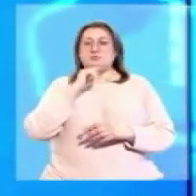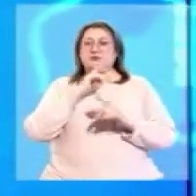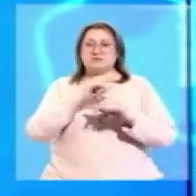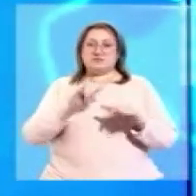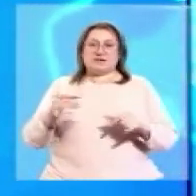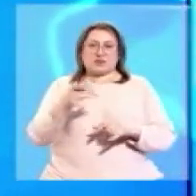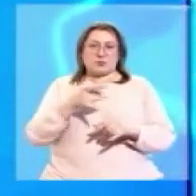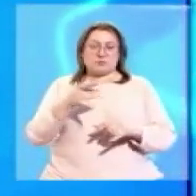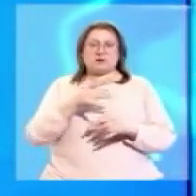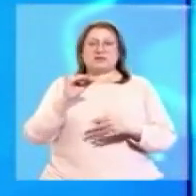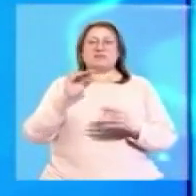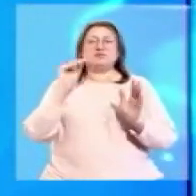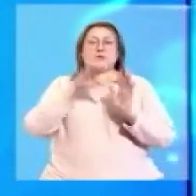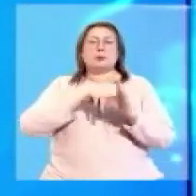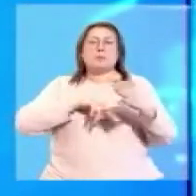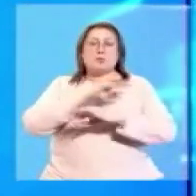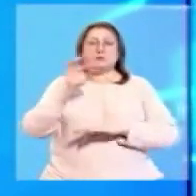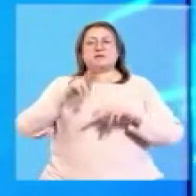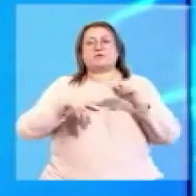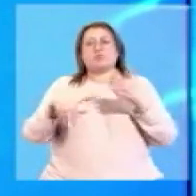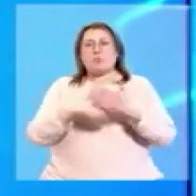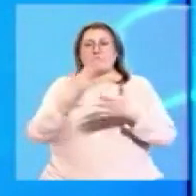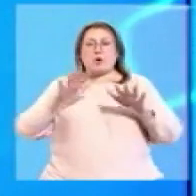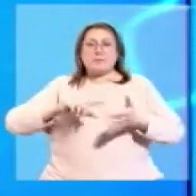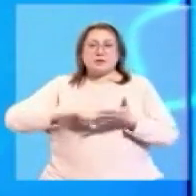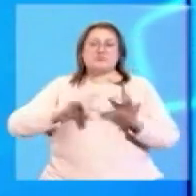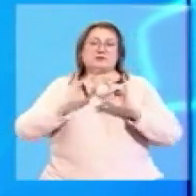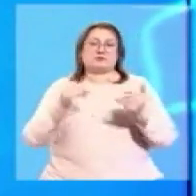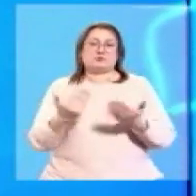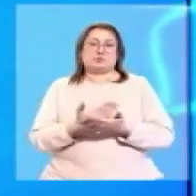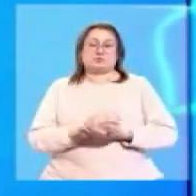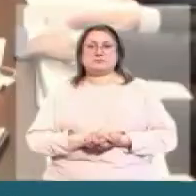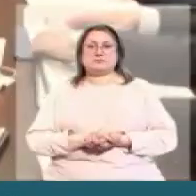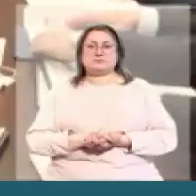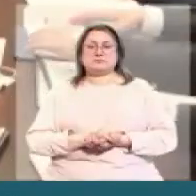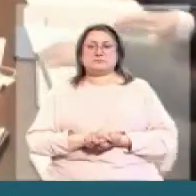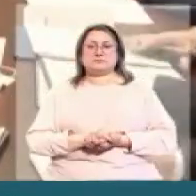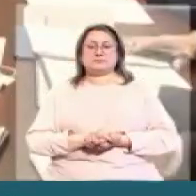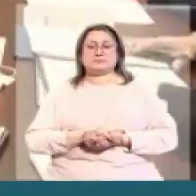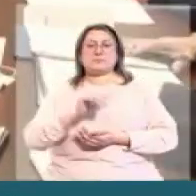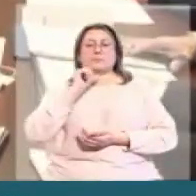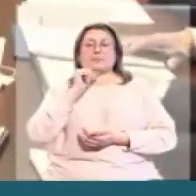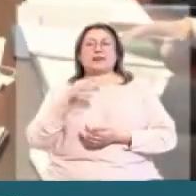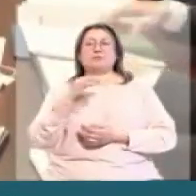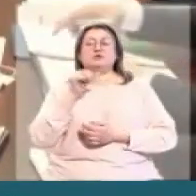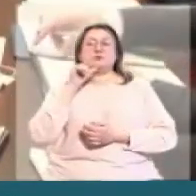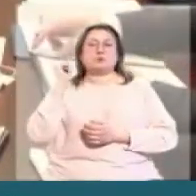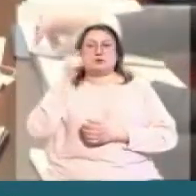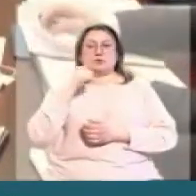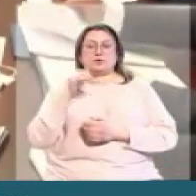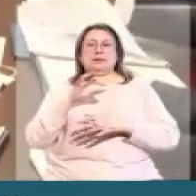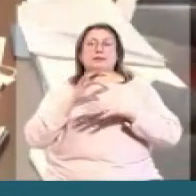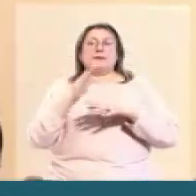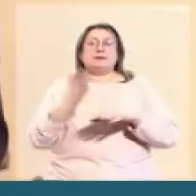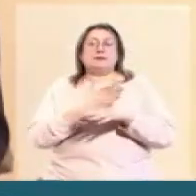развитии региона, инвестиционных проектах и строительстве новых объектов расскажем в следующем сюжете. В Костанайской области в прошлом году